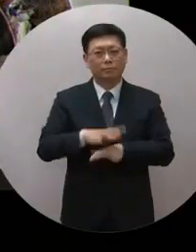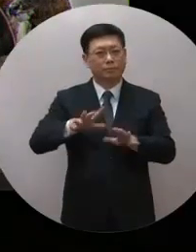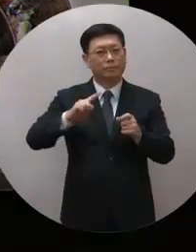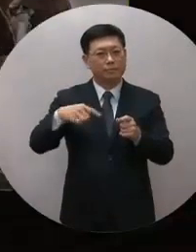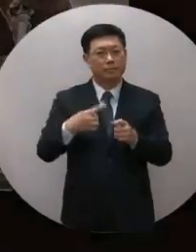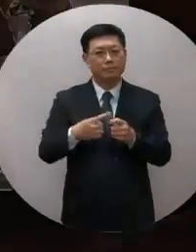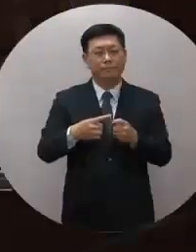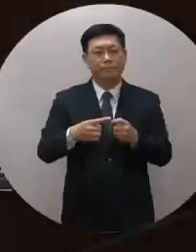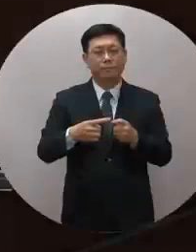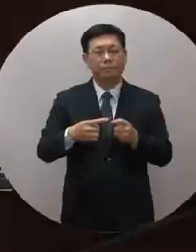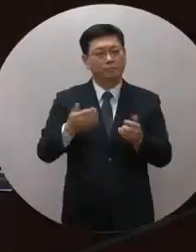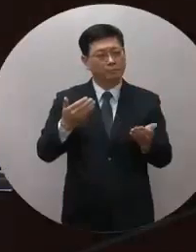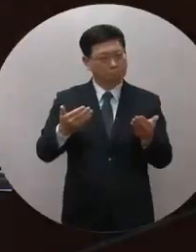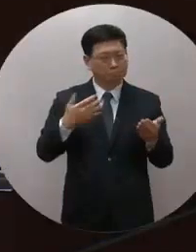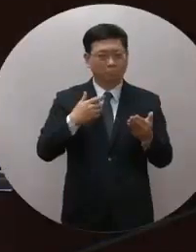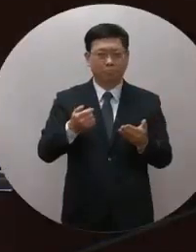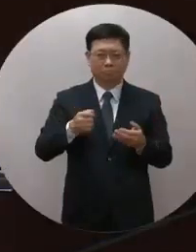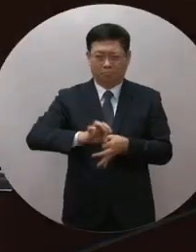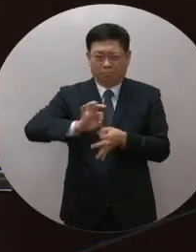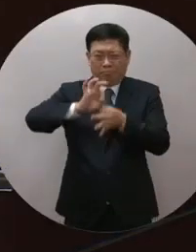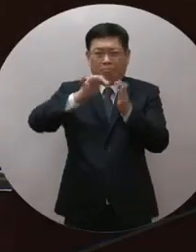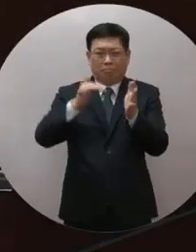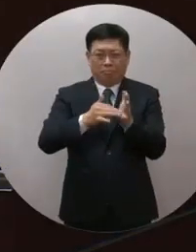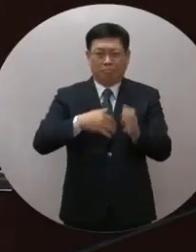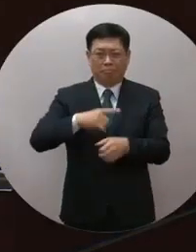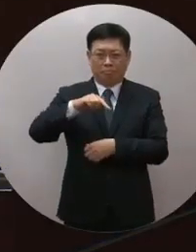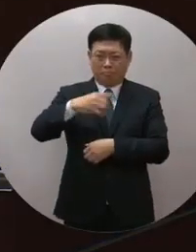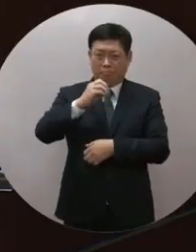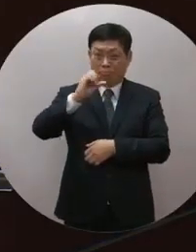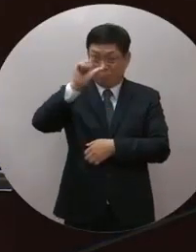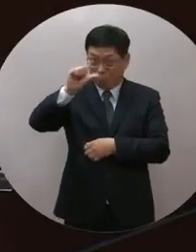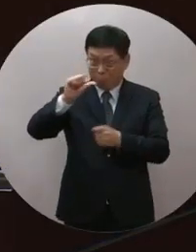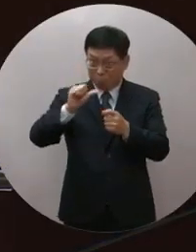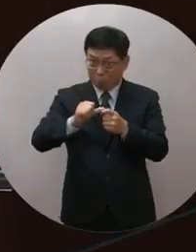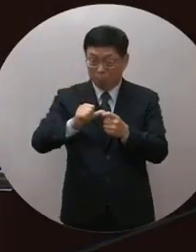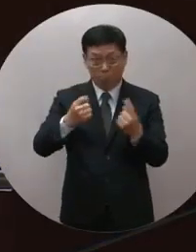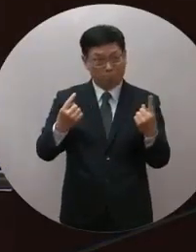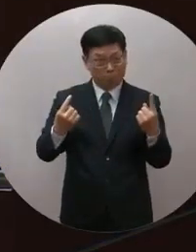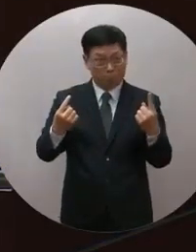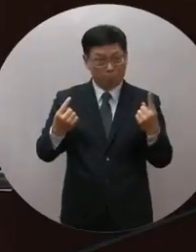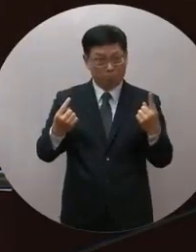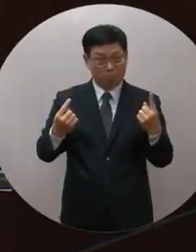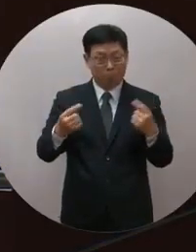今年已经提高到105年，